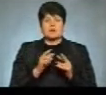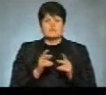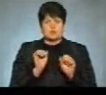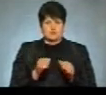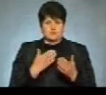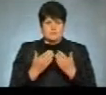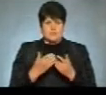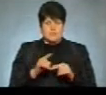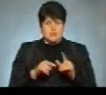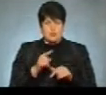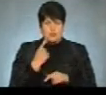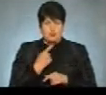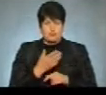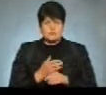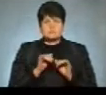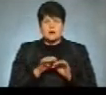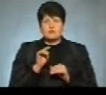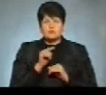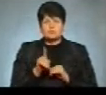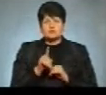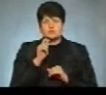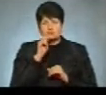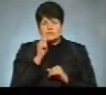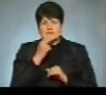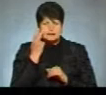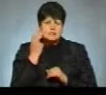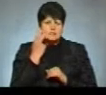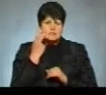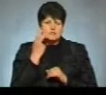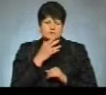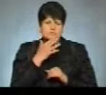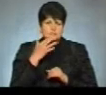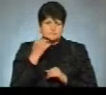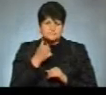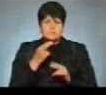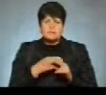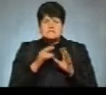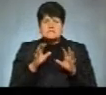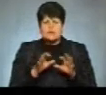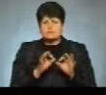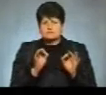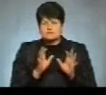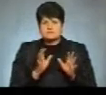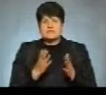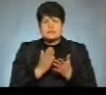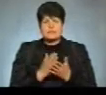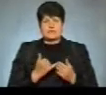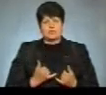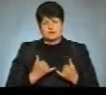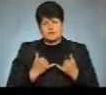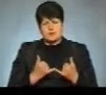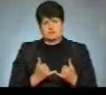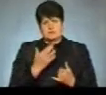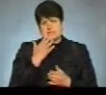мовою? Справа в тому, що Україна традиційно, століттями, без законів, без ніякого, є толерантна до